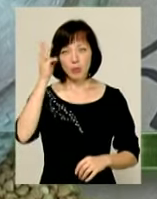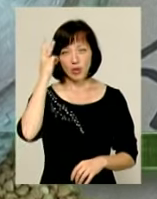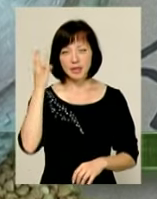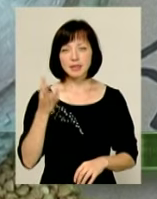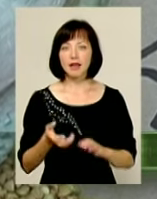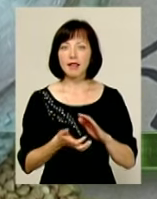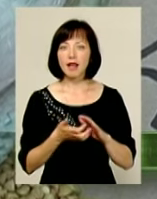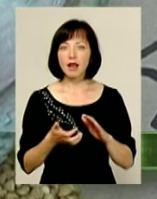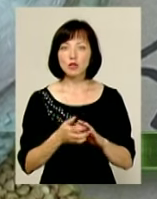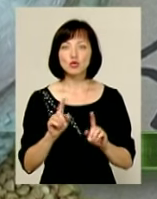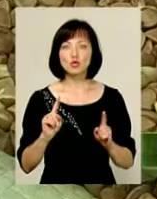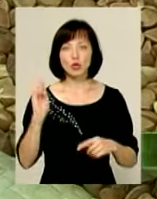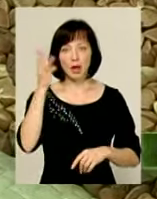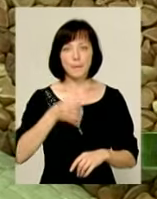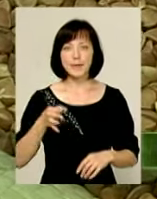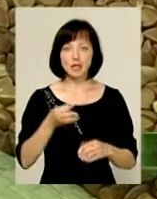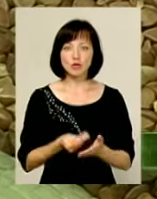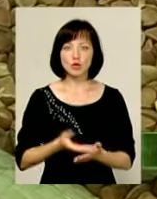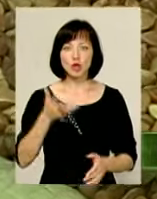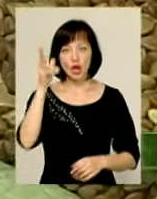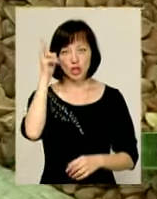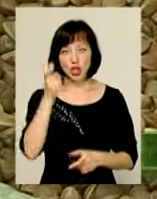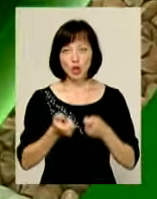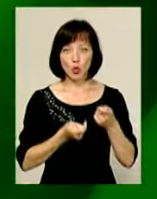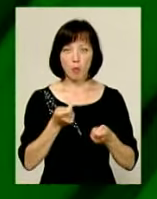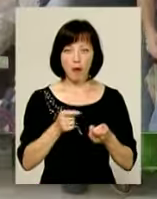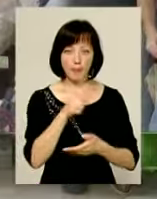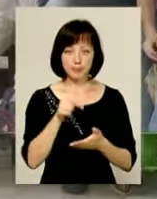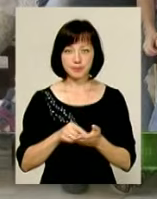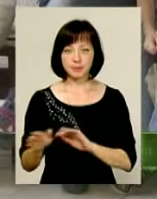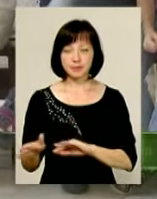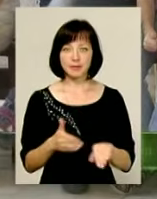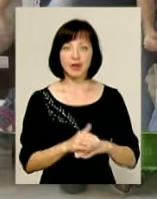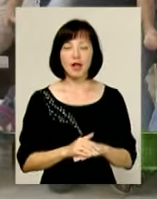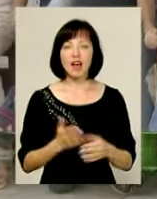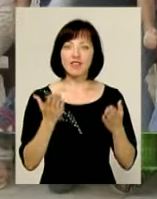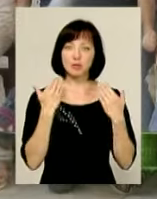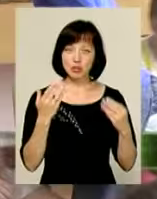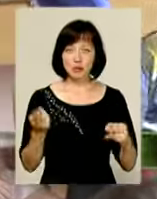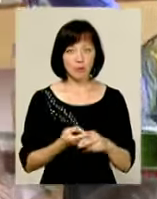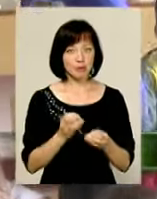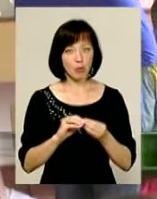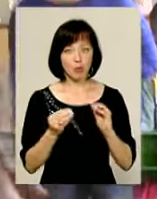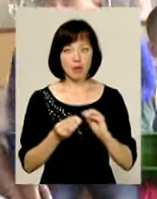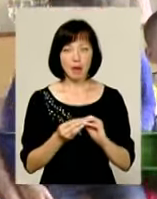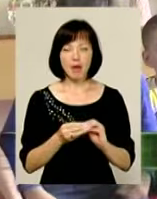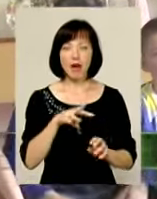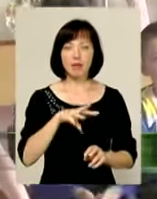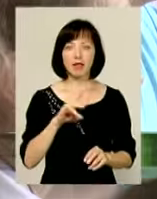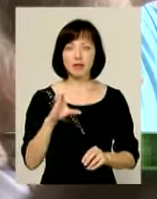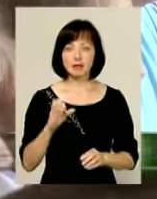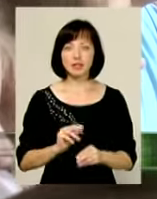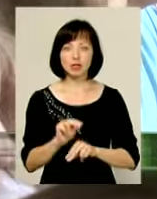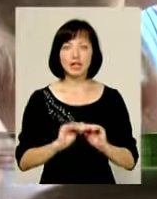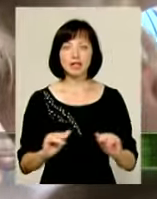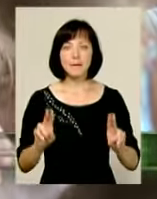делікатес. Чому на Хмельниччині зростає ціна на гречану кропу? Відпочинок без проблем. Рятувальники навчають